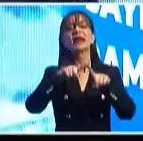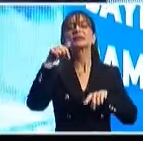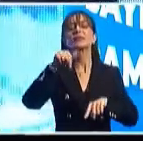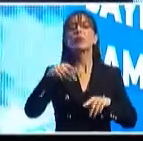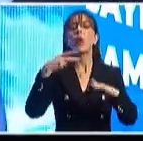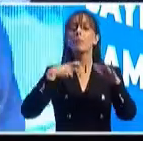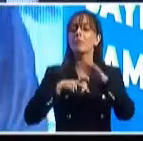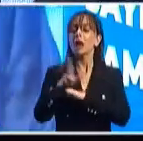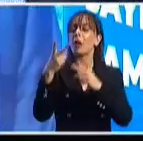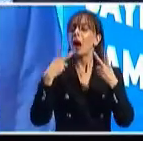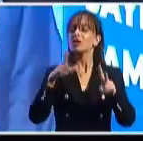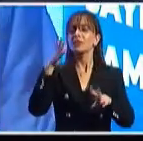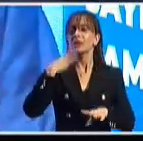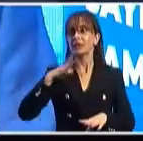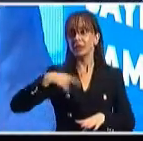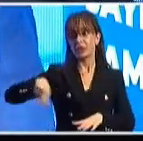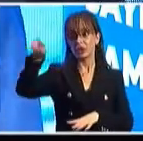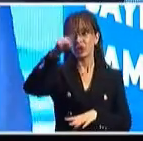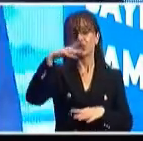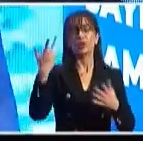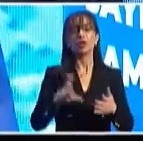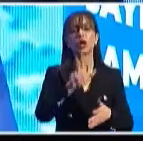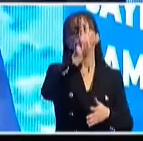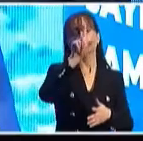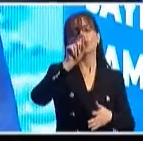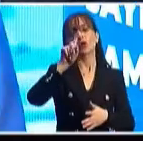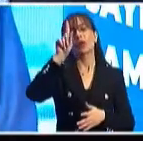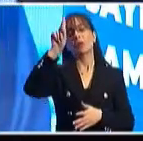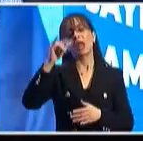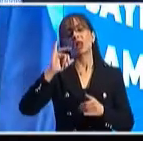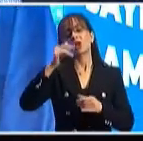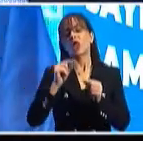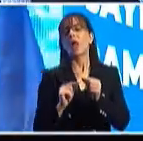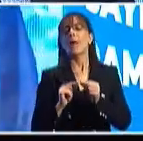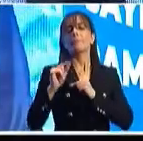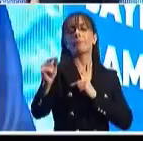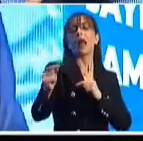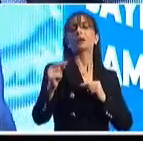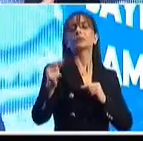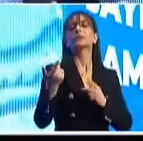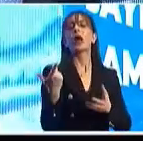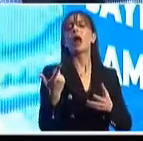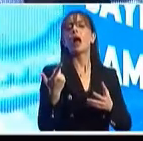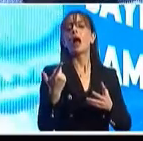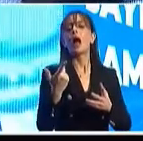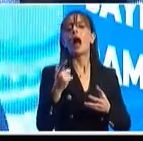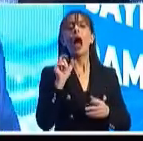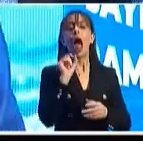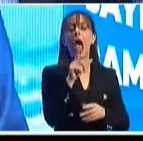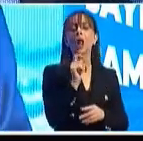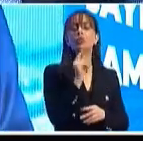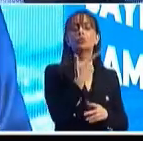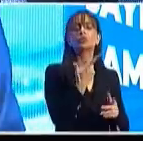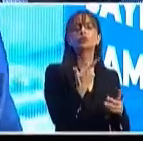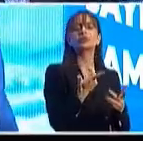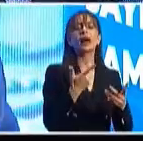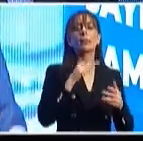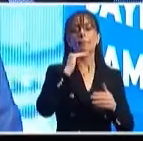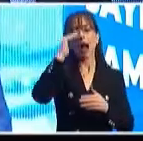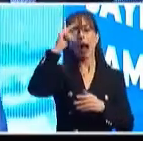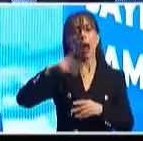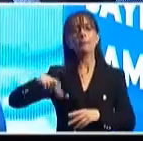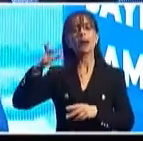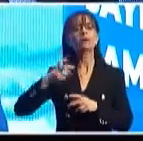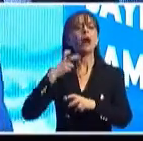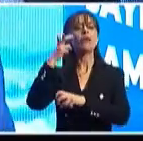istiyorlardı vatandaşlarımız. 3.1 kilometrelik Eyüp Sultan Bayrampaşa tramvay hattımız. Bu